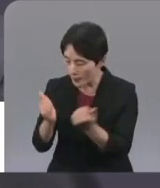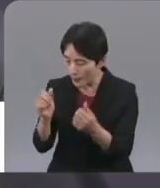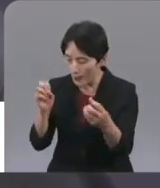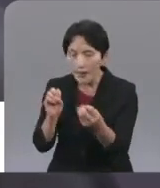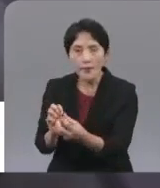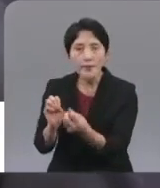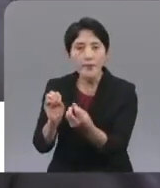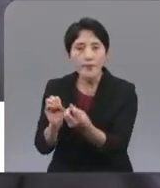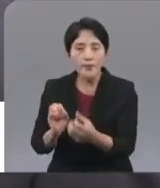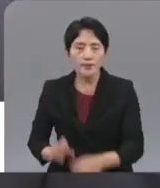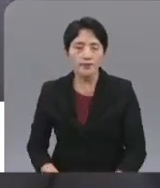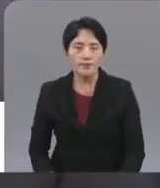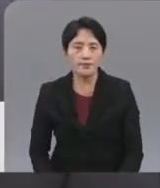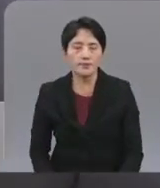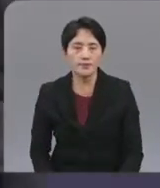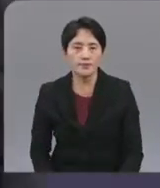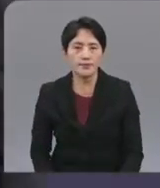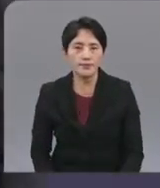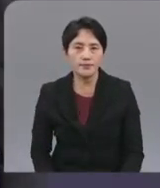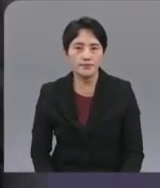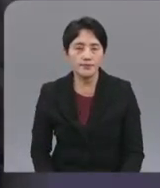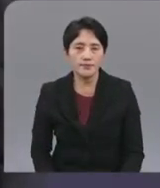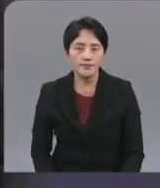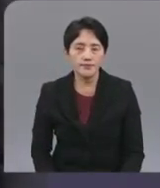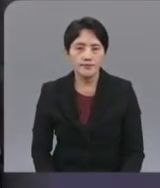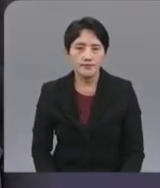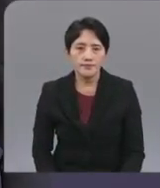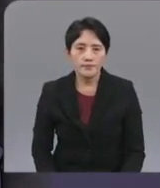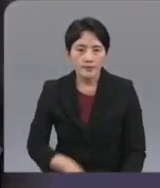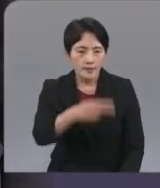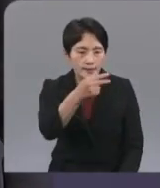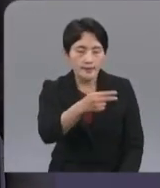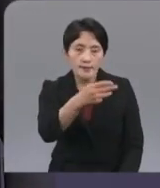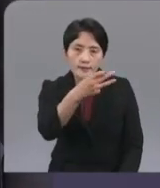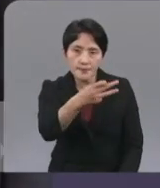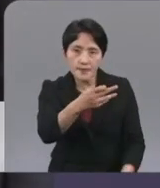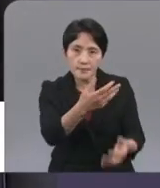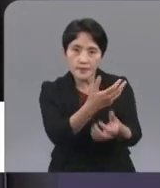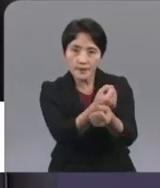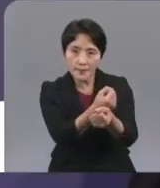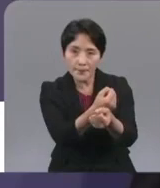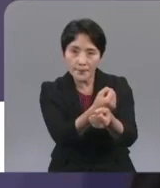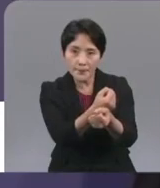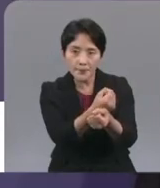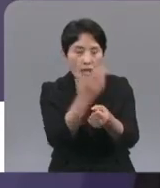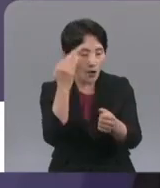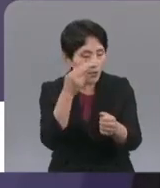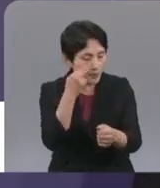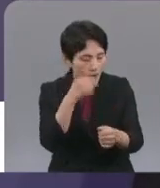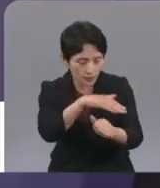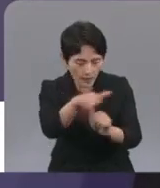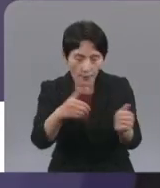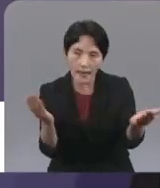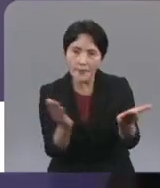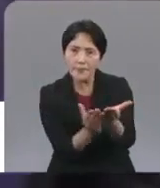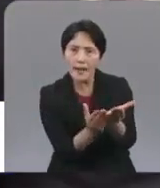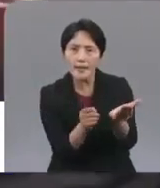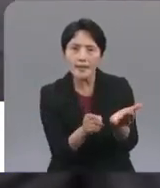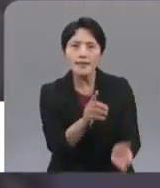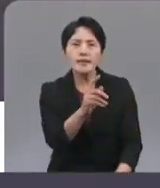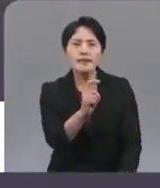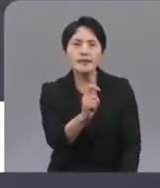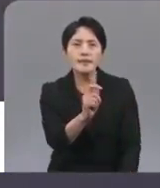والامريكي على انشائها في محادثات القمه بينهما في شهر ابريل الماضي كما راجع